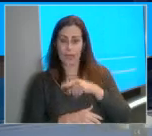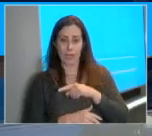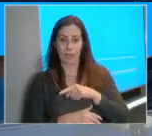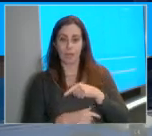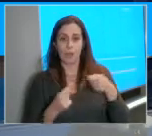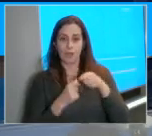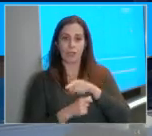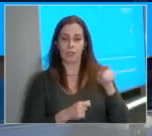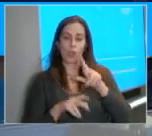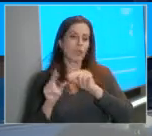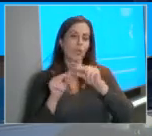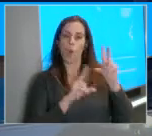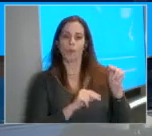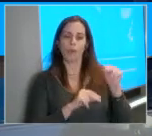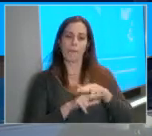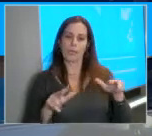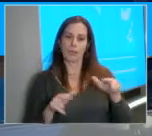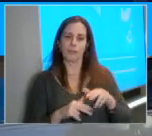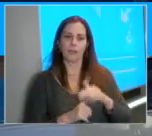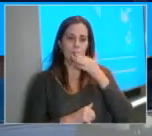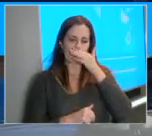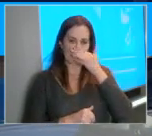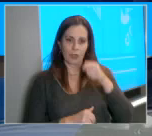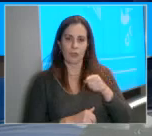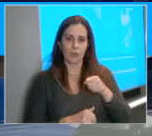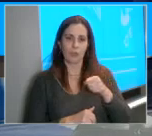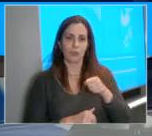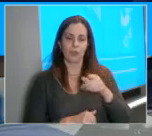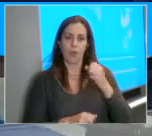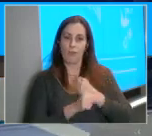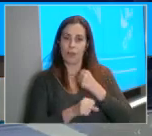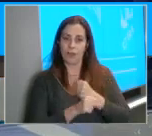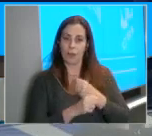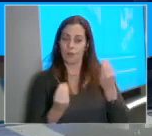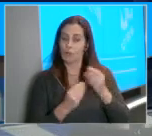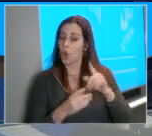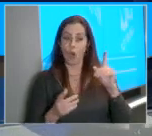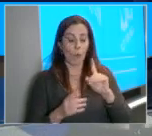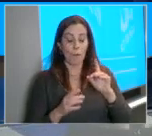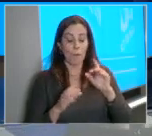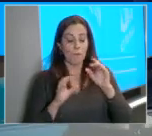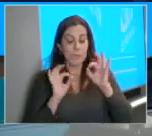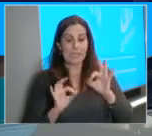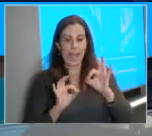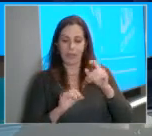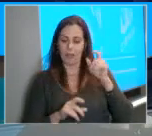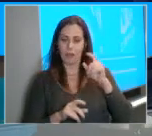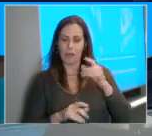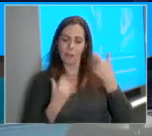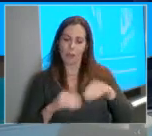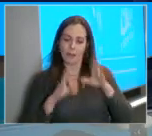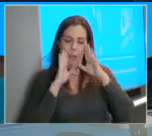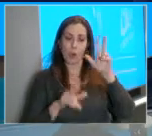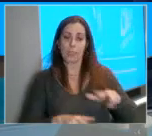כן. בהקשר הזה, זהות המצבים בינינו, היא שכאשר מפעילים אמצעים שהם לא קשרים בעיני הציבור, אז מאבדים את עובדן